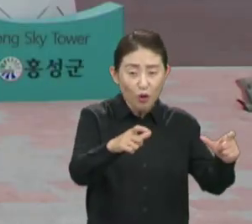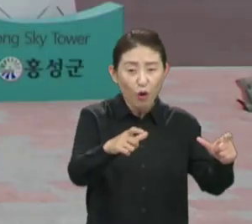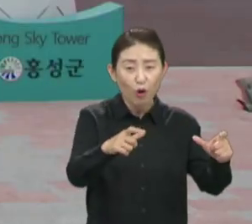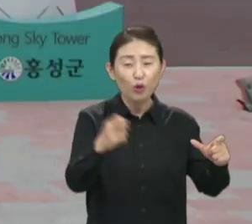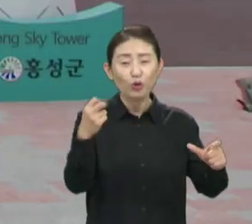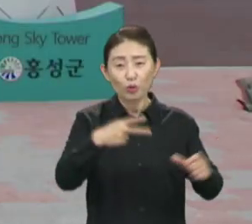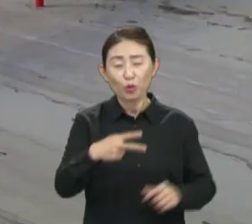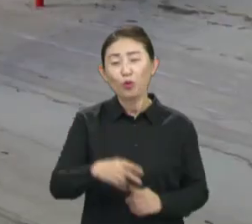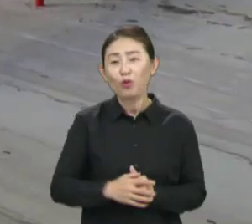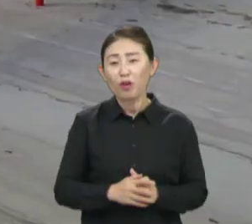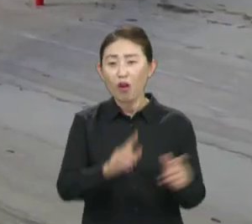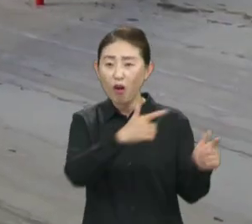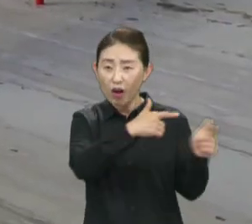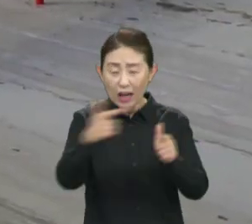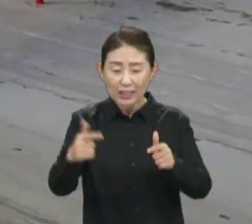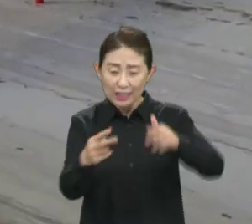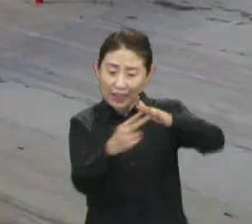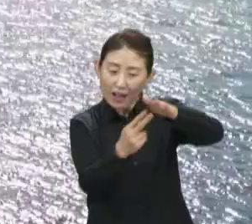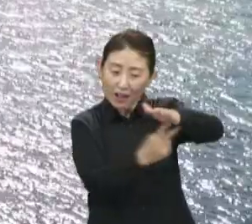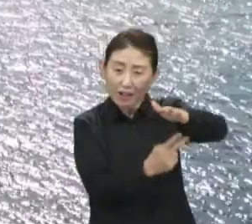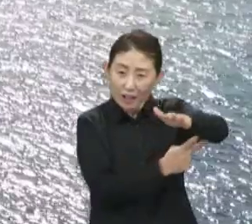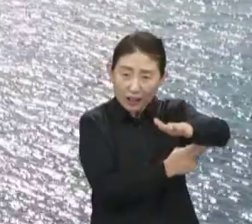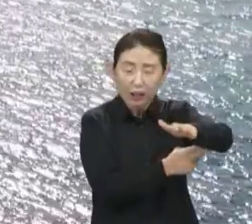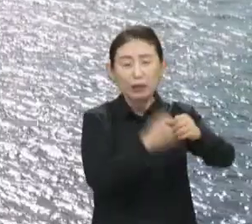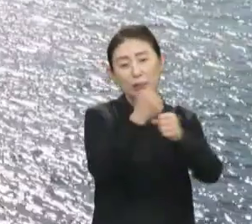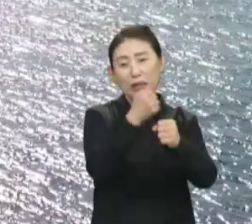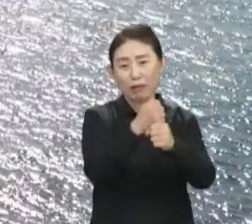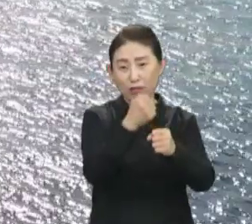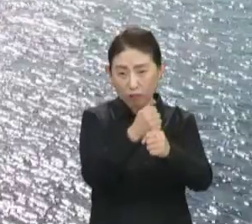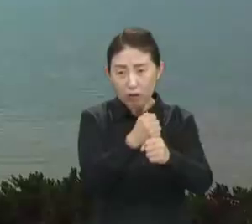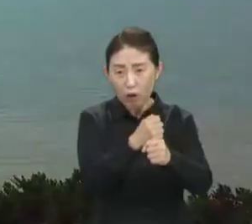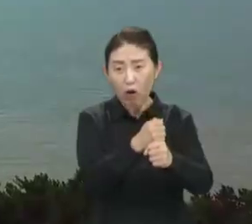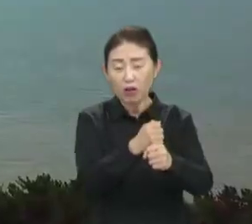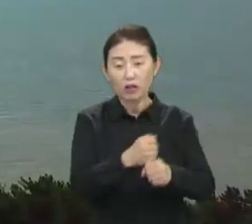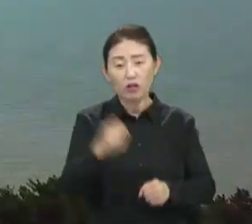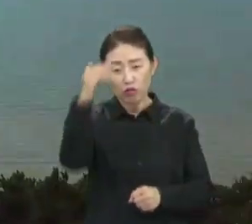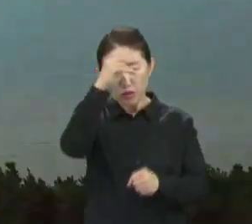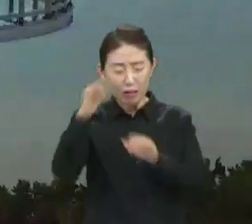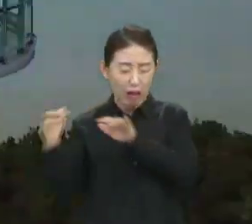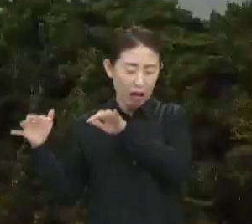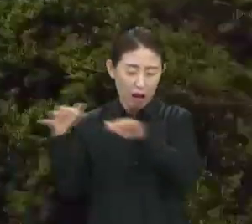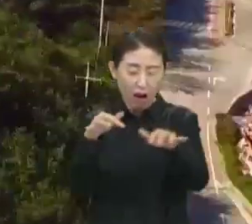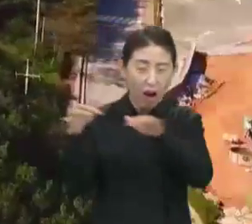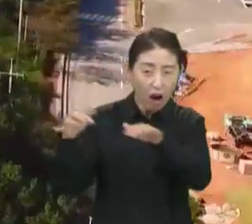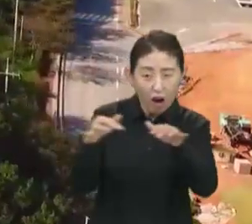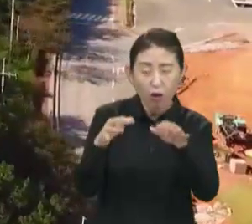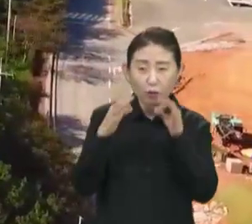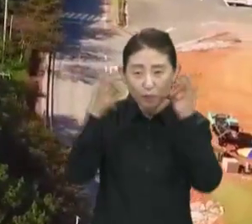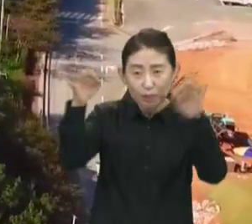속동 스카이브릿지 조성 사업 등 해양 관광벨트를 완성해 서해안의 새로운 랜드마크로